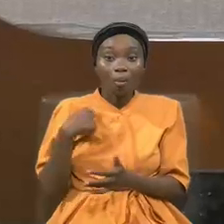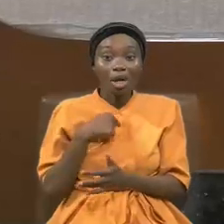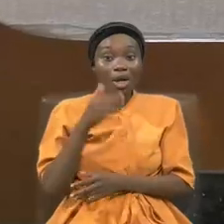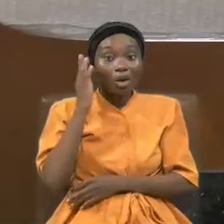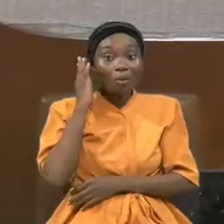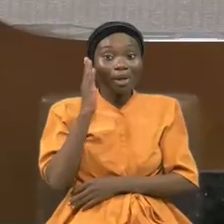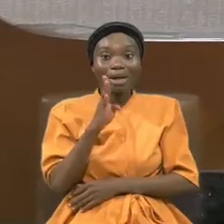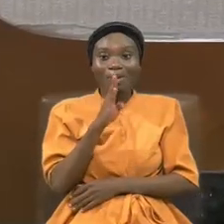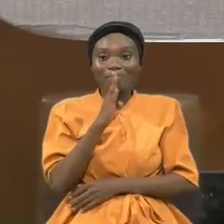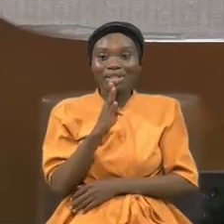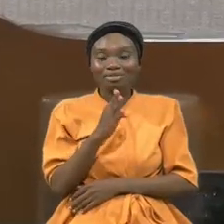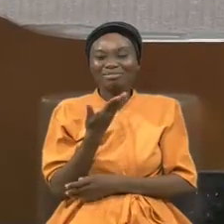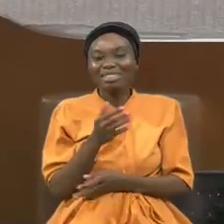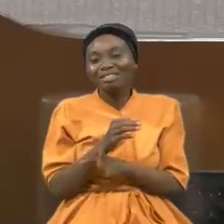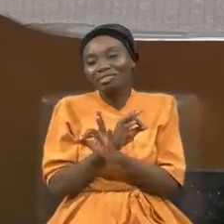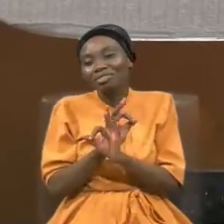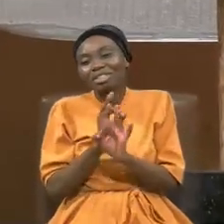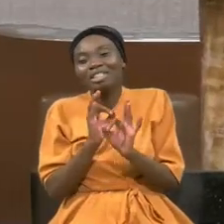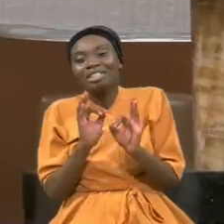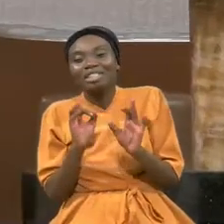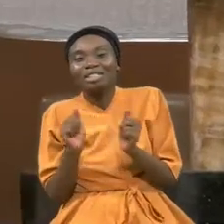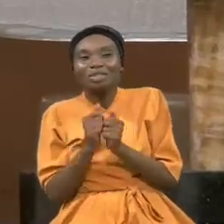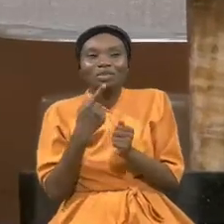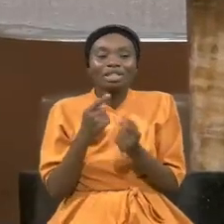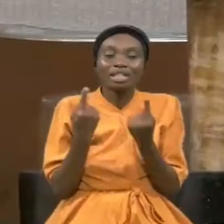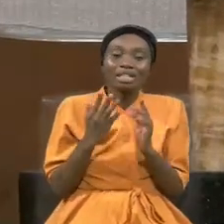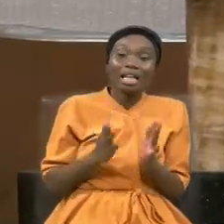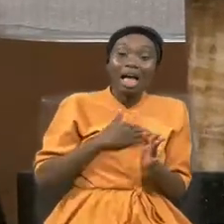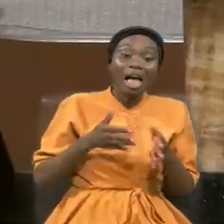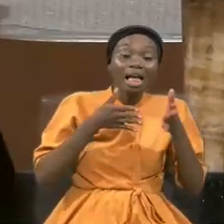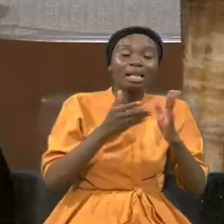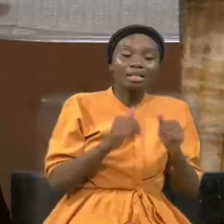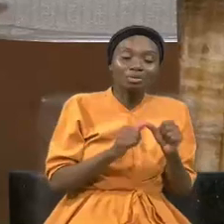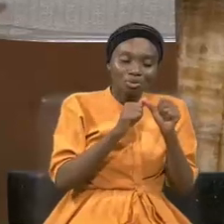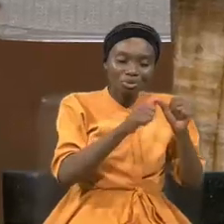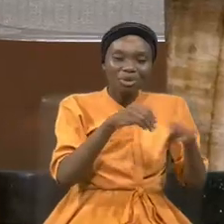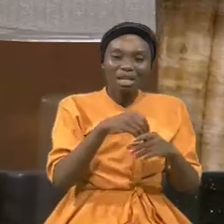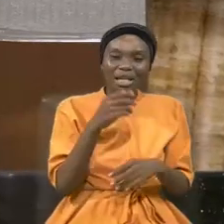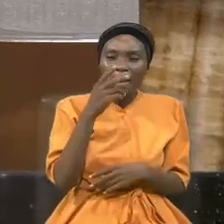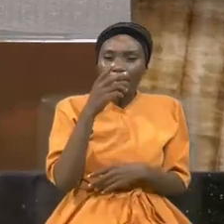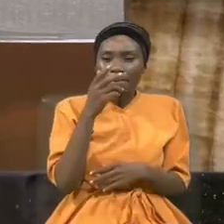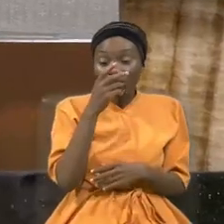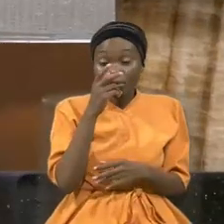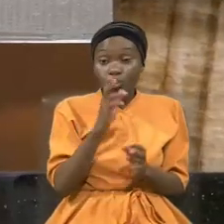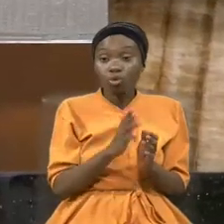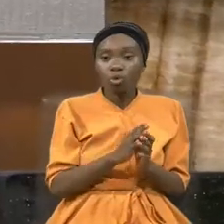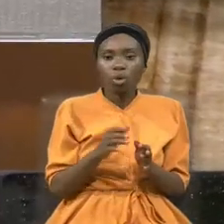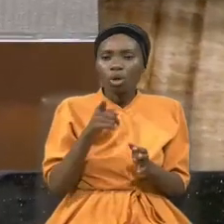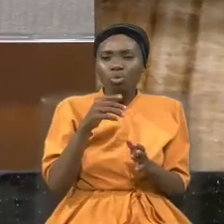Et afin qu'on soit tolérant envers les pécheurs qui restent dans leur pollution.